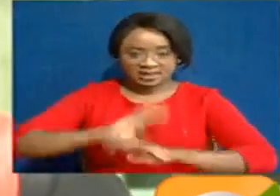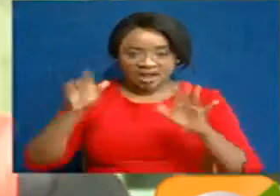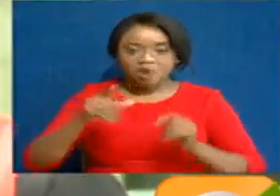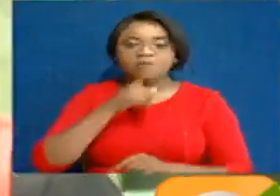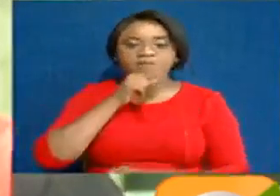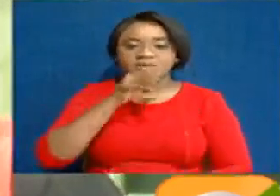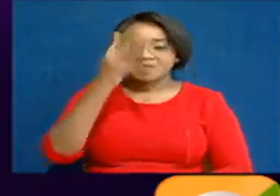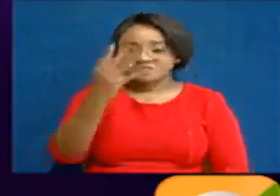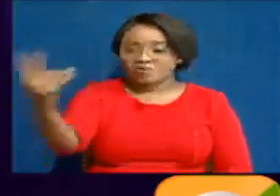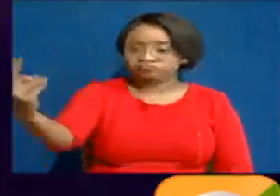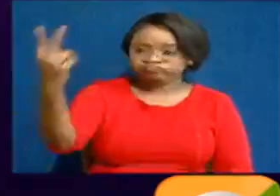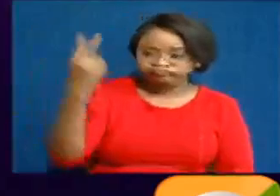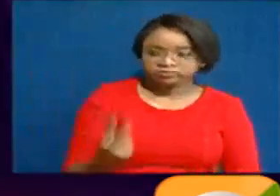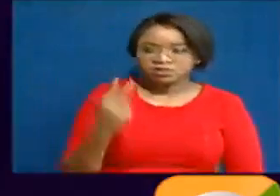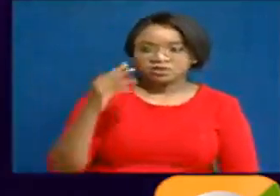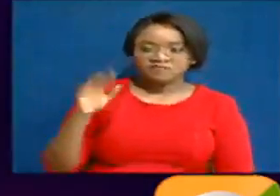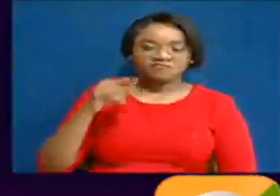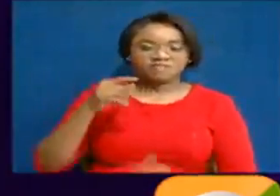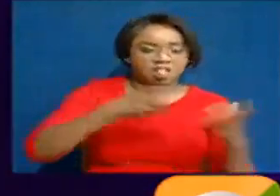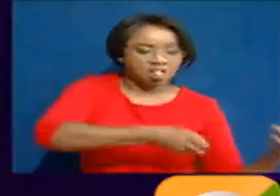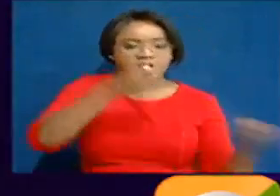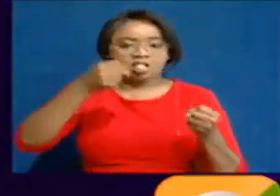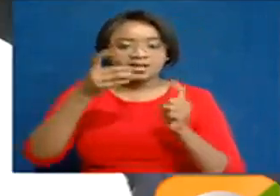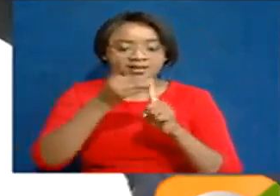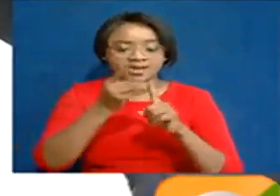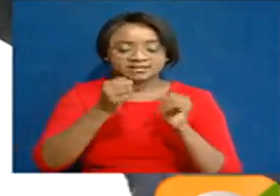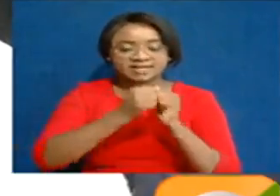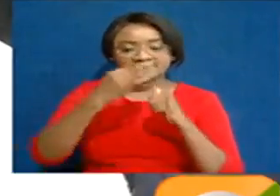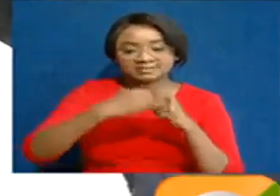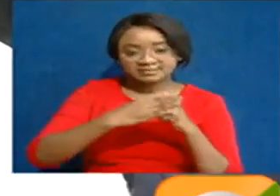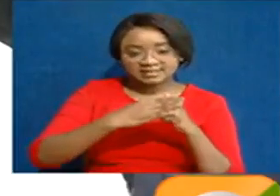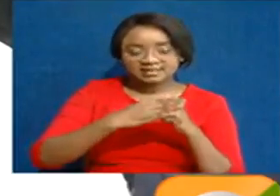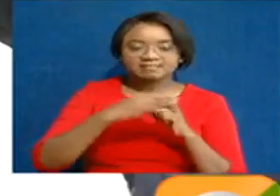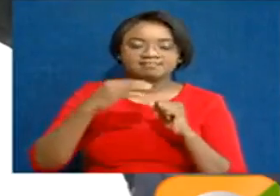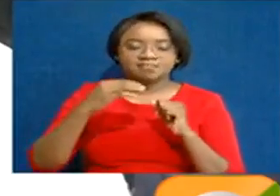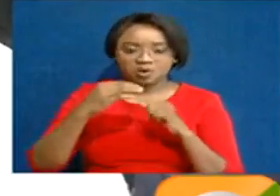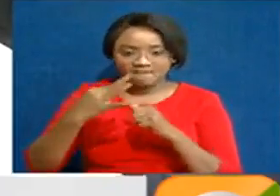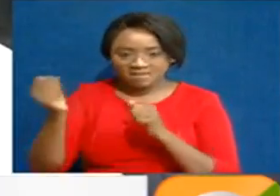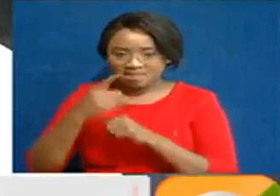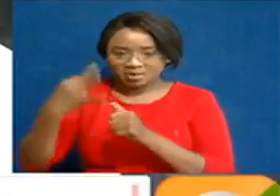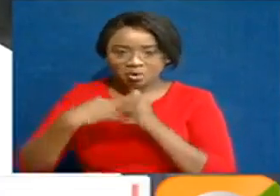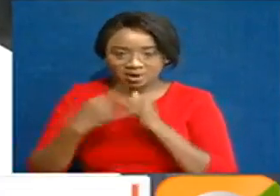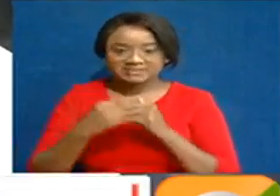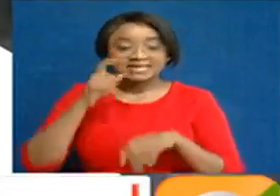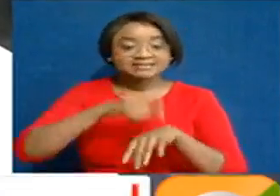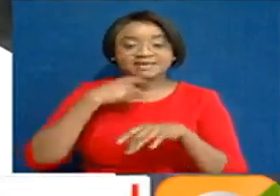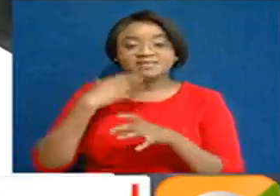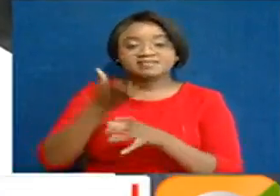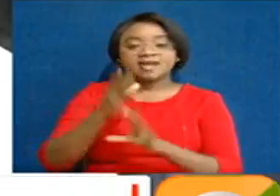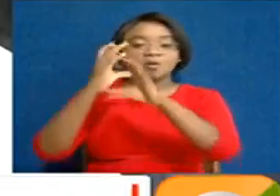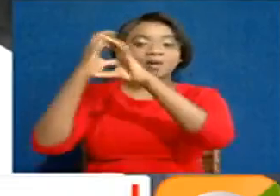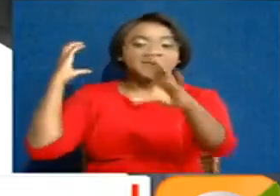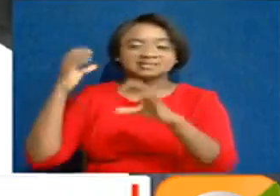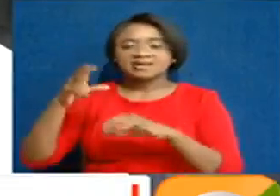wanne kutoka kwa matatu tarehe 19 Agosti. The officers shoved me out of the bus forcefully while assaulting me